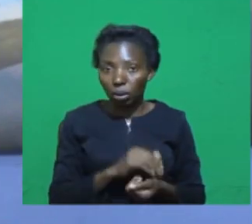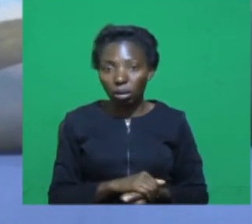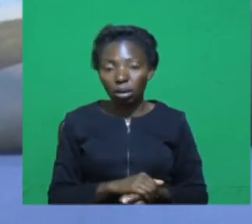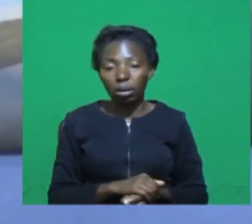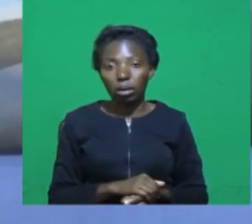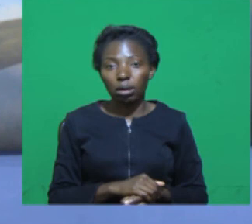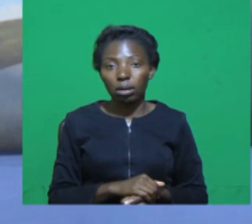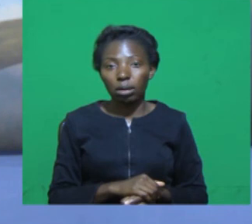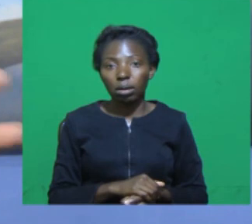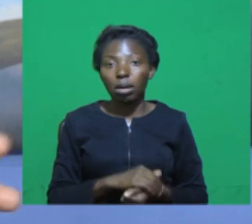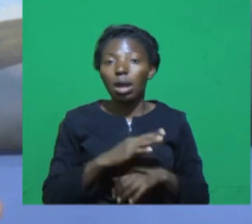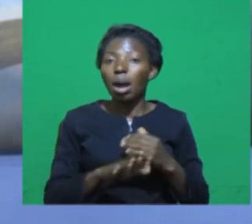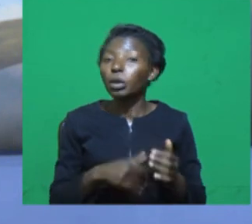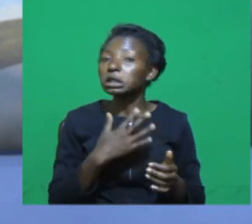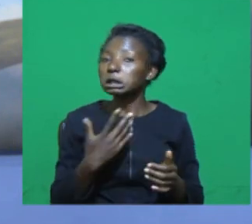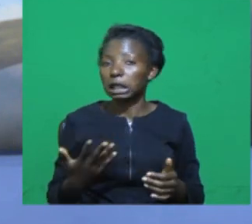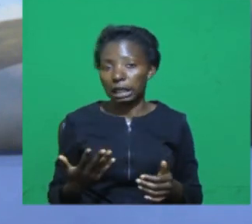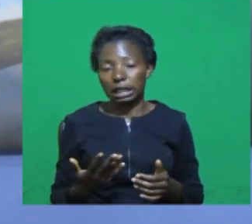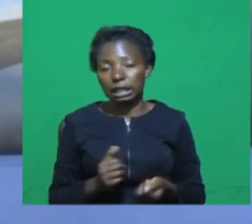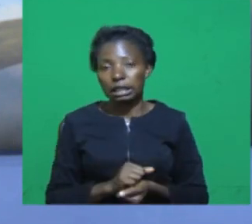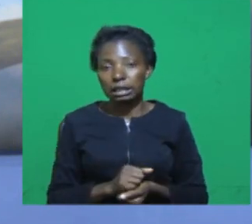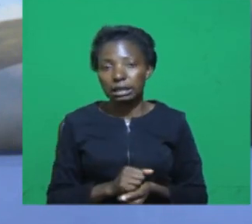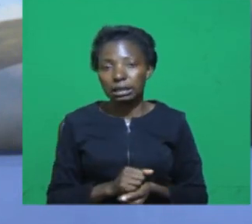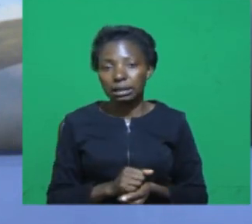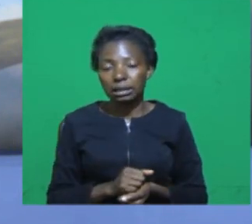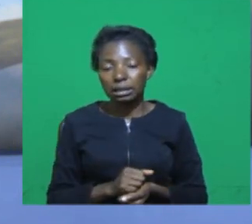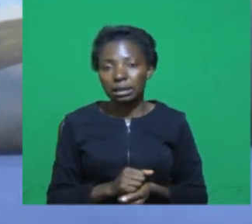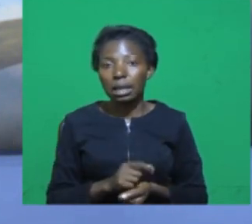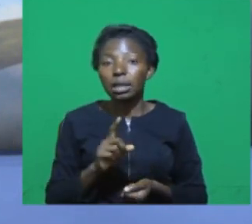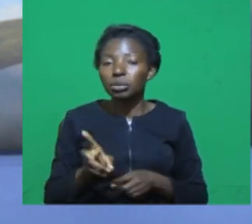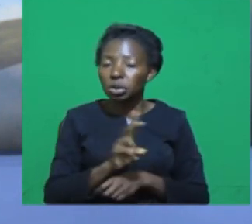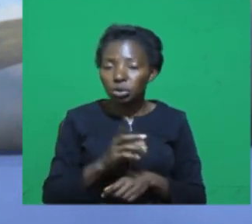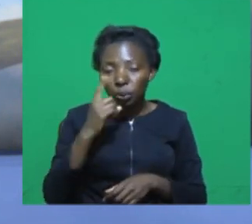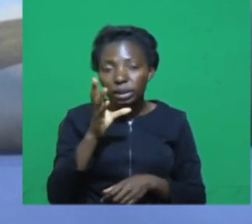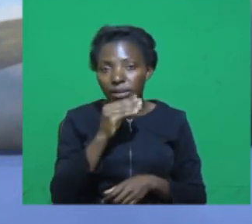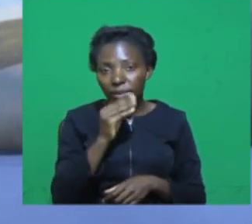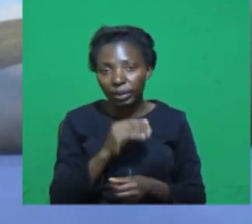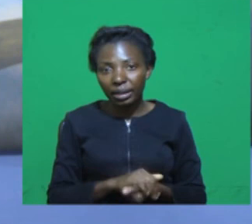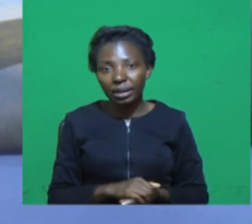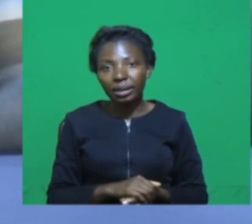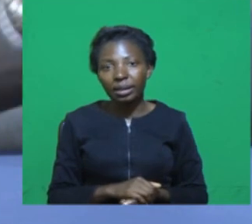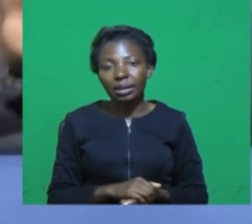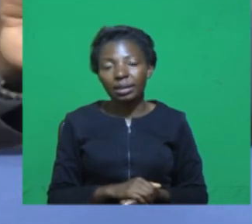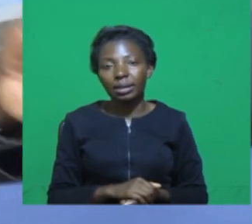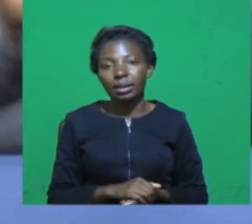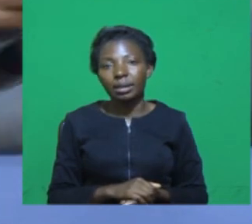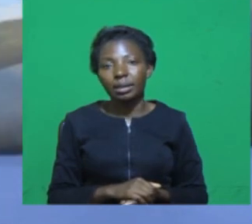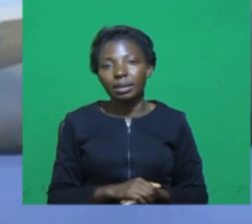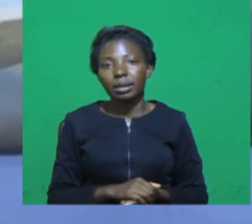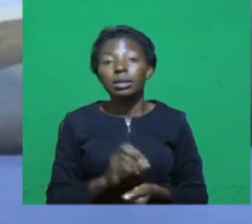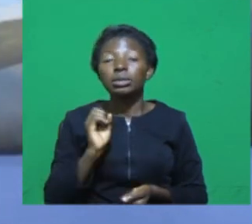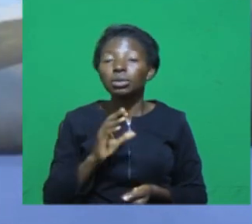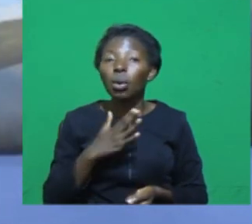Ndotiji zviya zvekuti past tense munotiji zvinoshandiswa pakutaura zviya ratiza. But